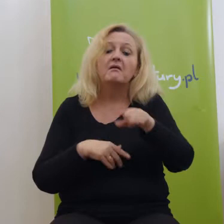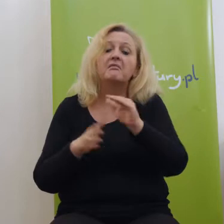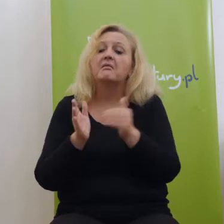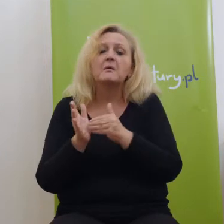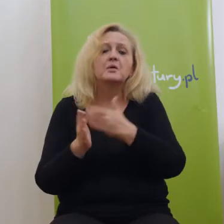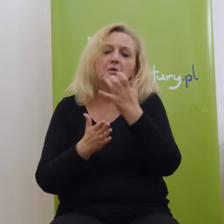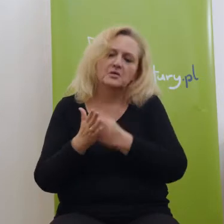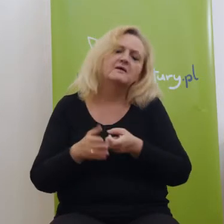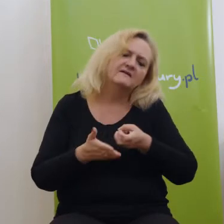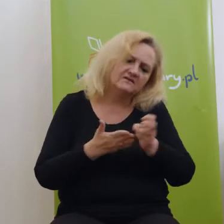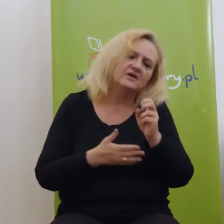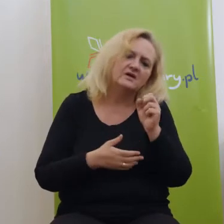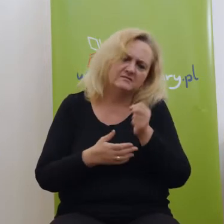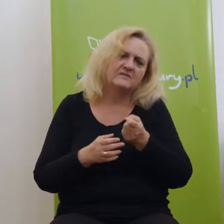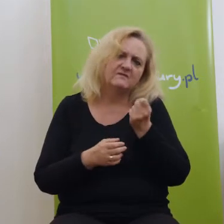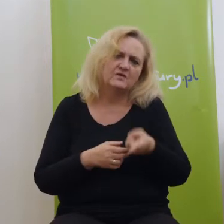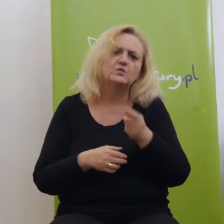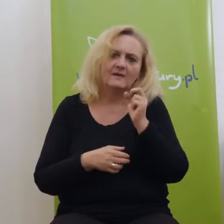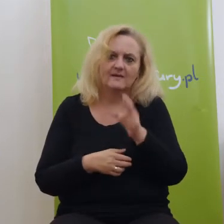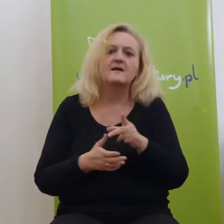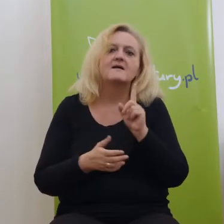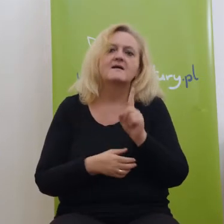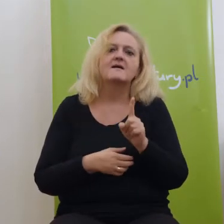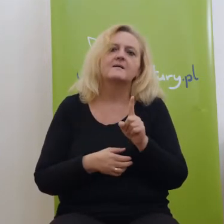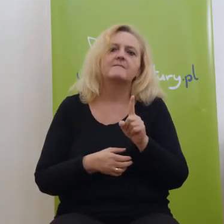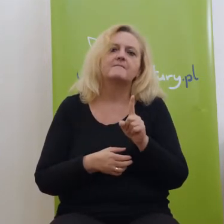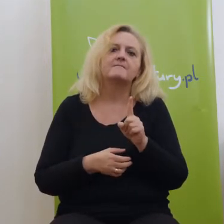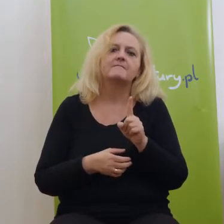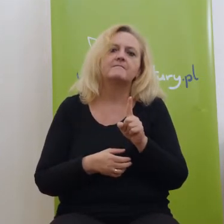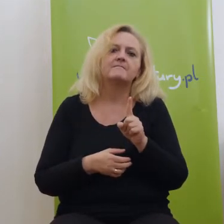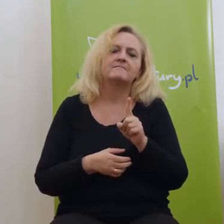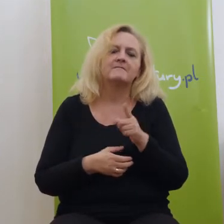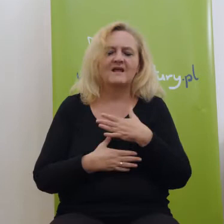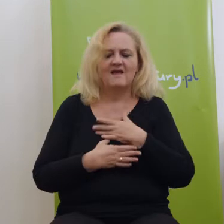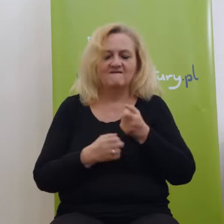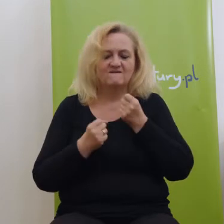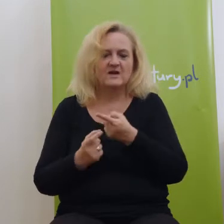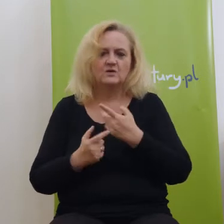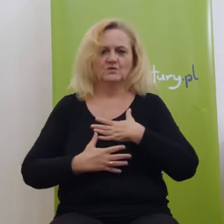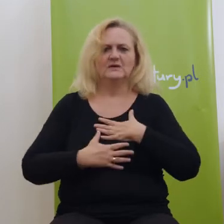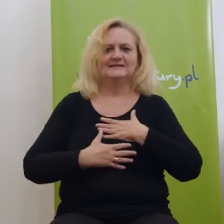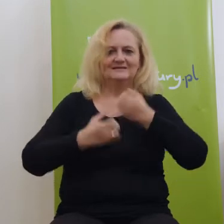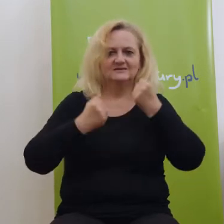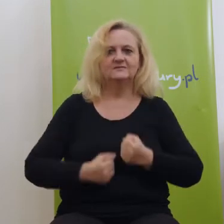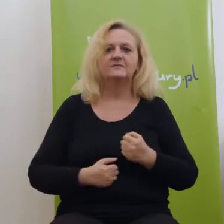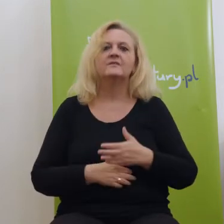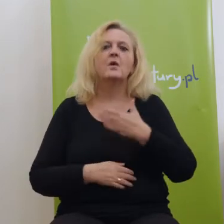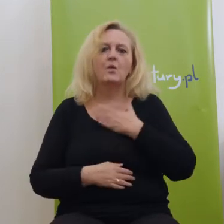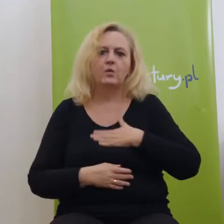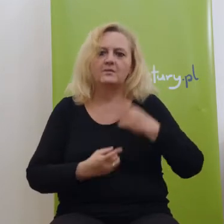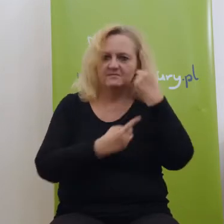nie korzystam, ale to zawsze z wielkim trudem mi przychodzi. I lubię